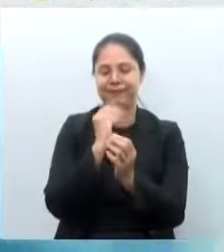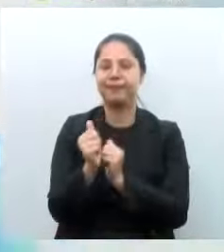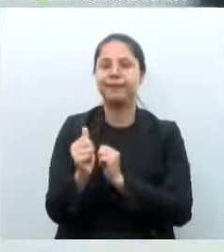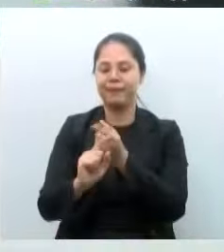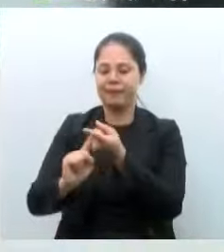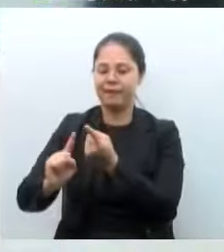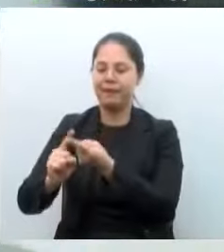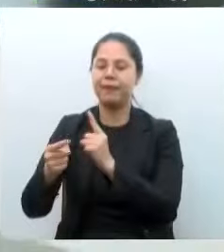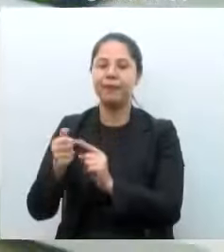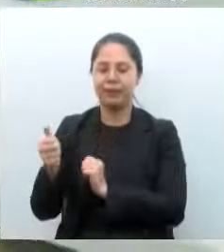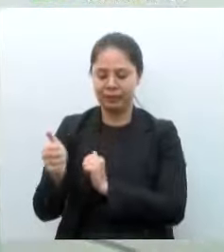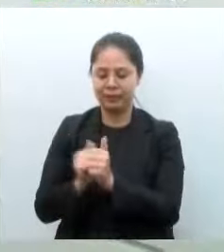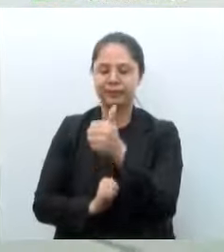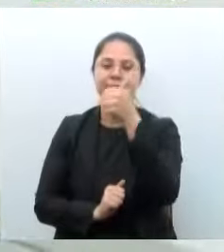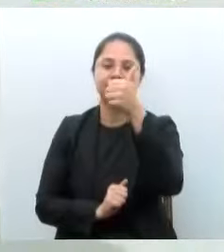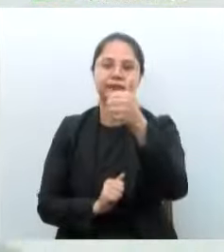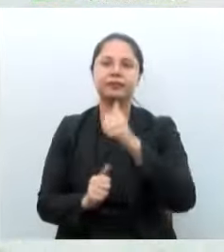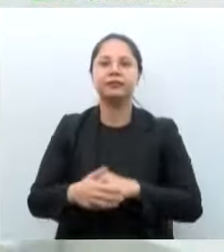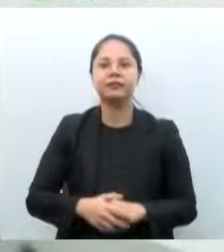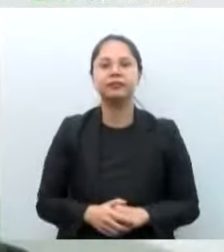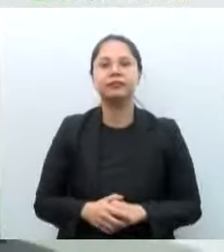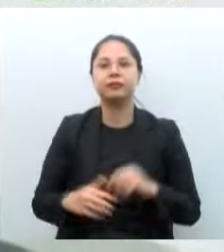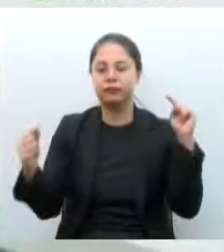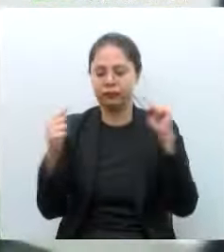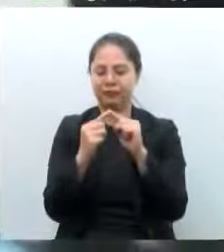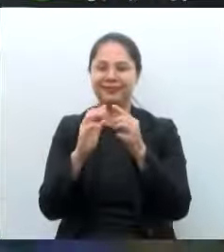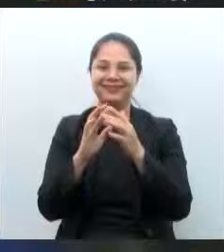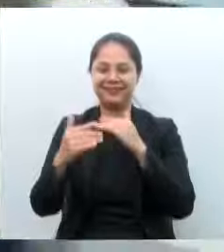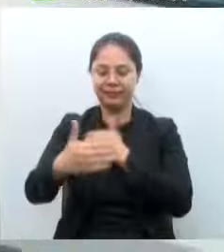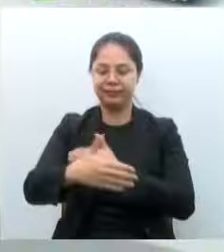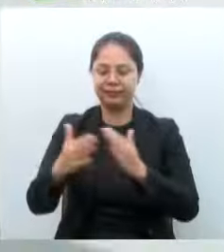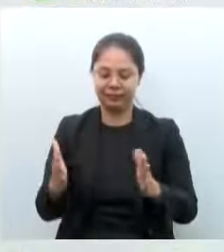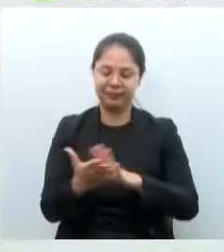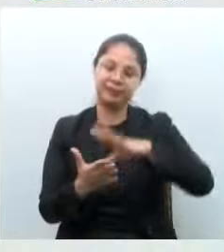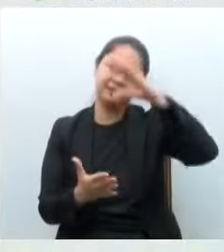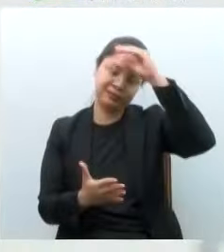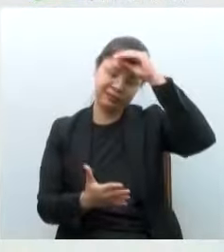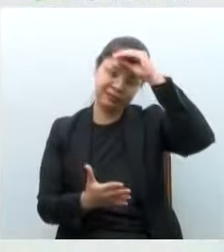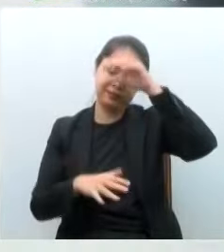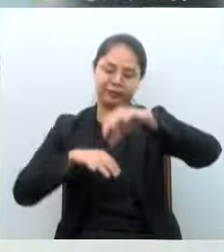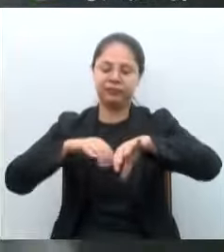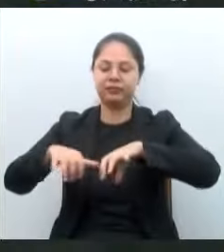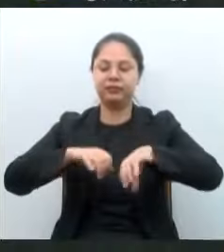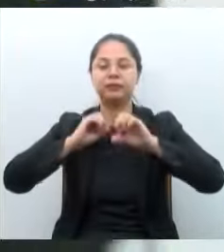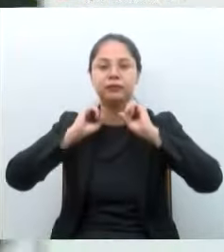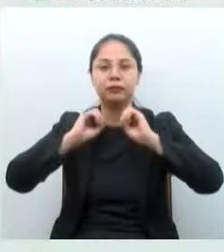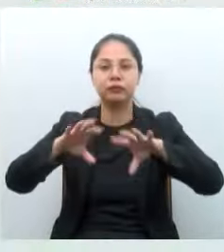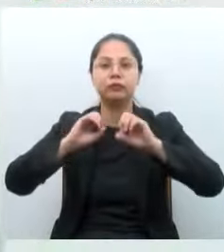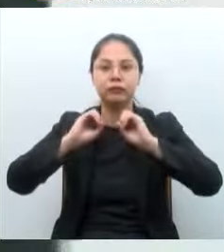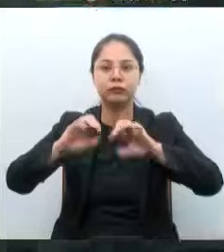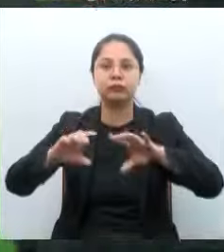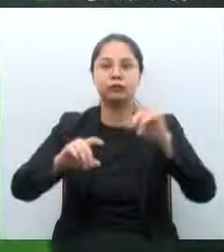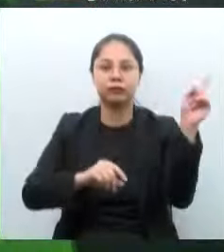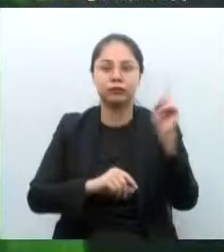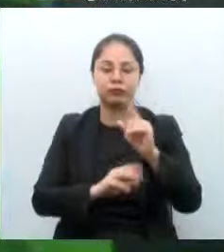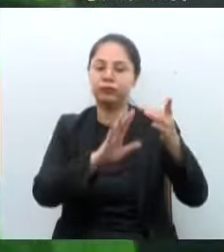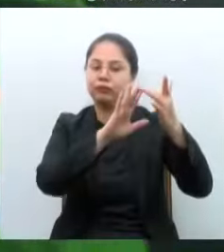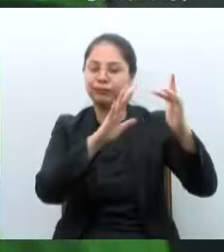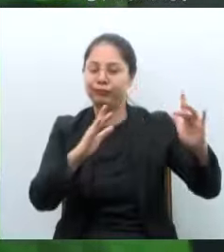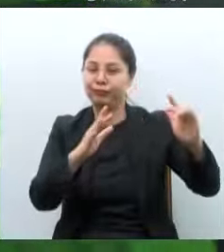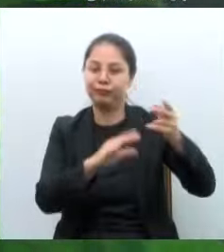นที่เรียนในห้องเรียนได้ส่วนรูปแบบของการเรียนออนไซต์นั้นคุณครูก็จะมีการจัดการเรียนรู้โดยเอาตัวปากเกร็ด Learning